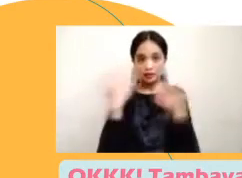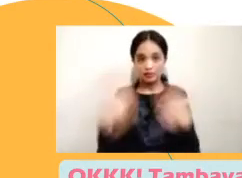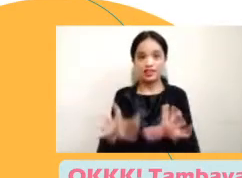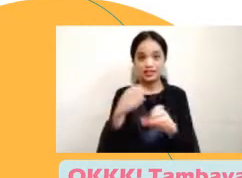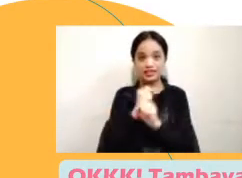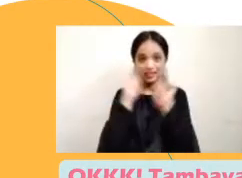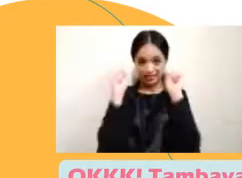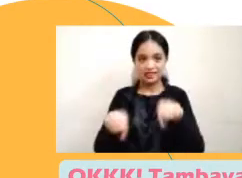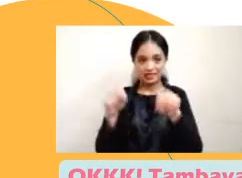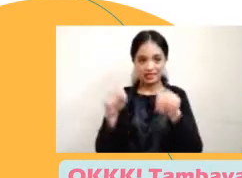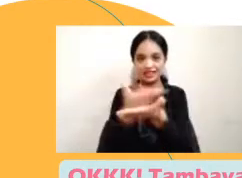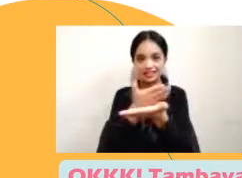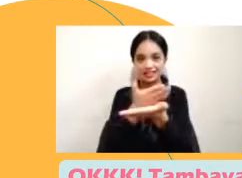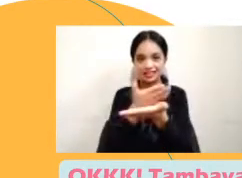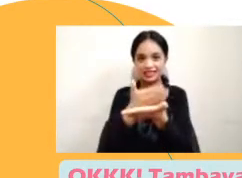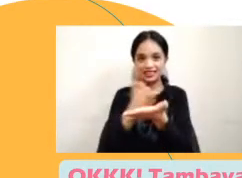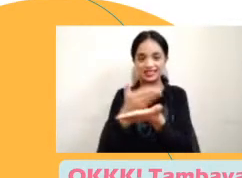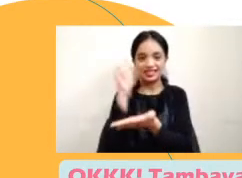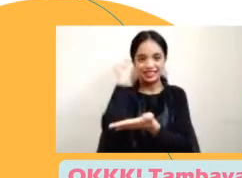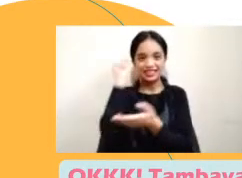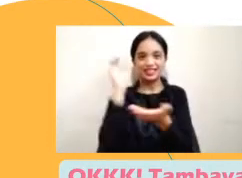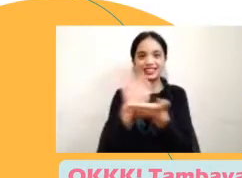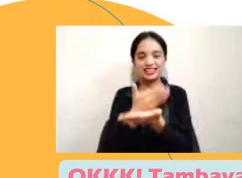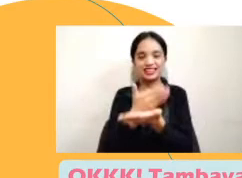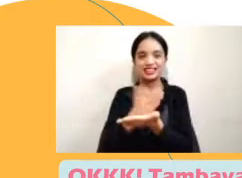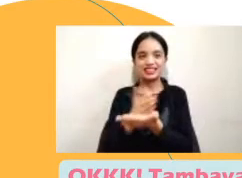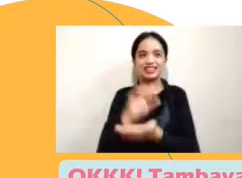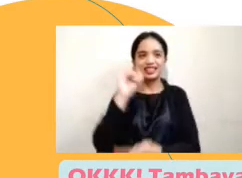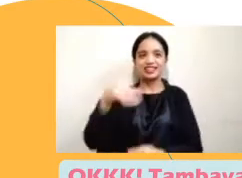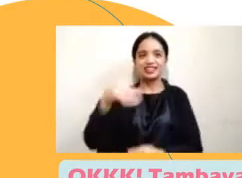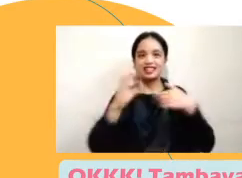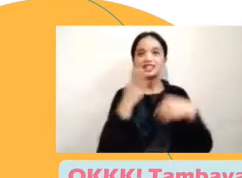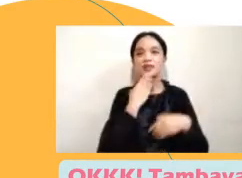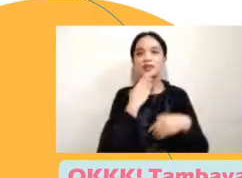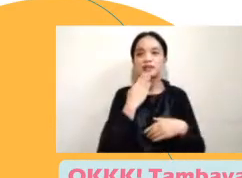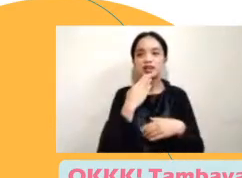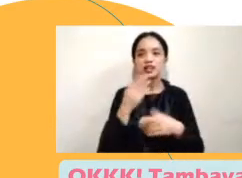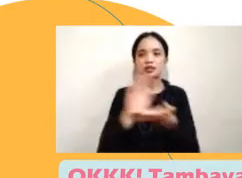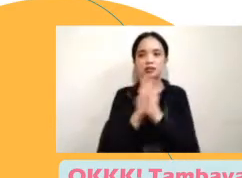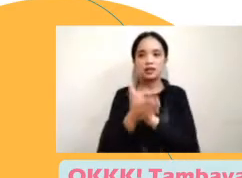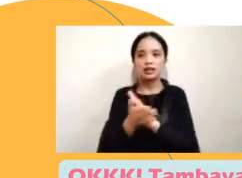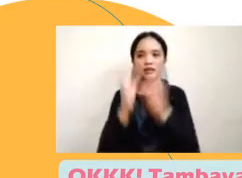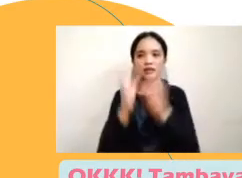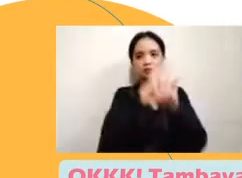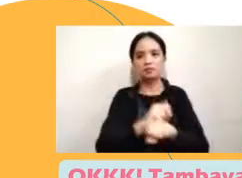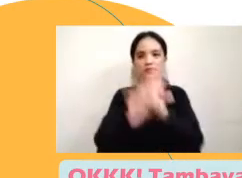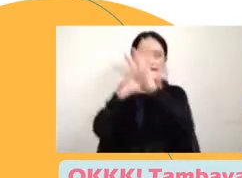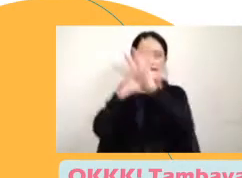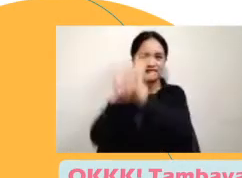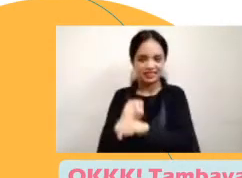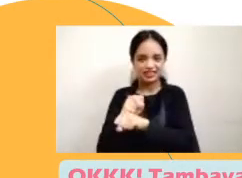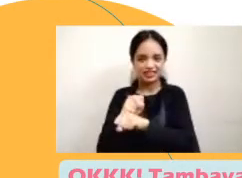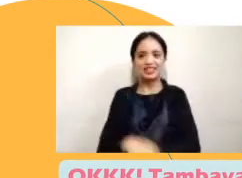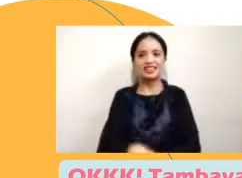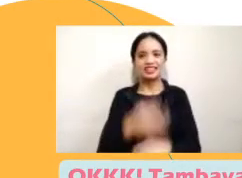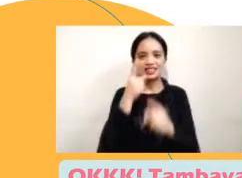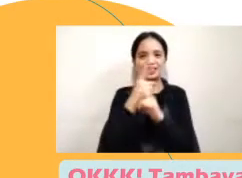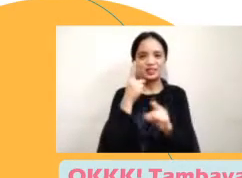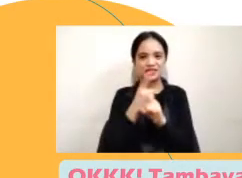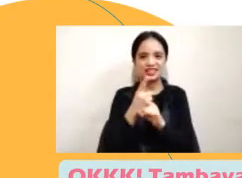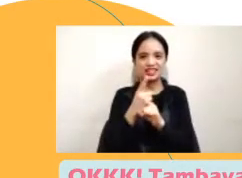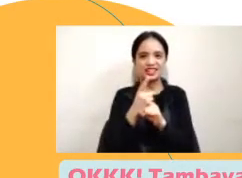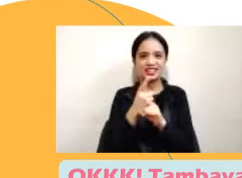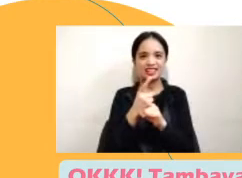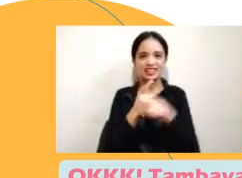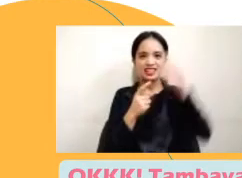i-share sa amin? Sabi po ni JC Bacolod, para daw pong naging ritual. Yes! Di ba?